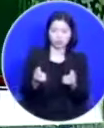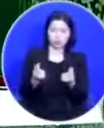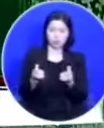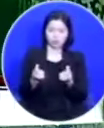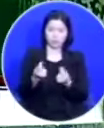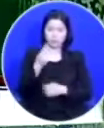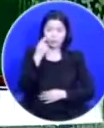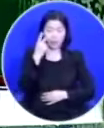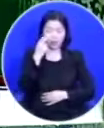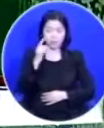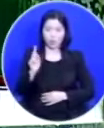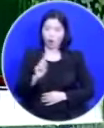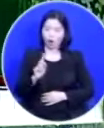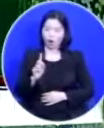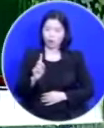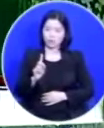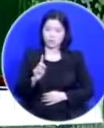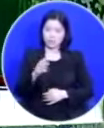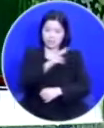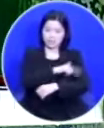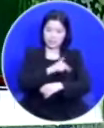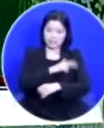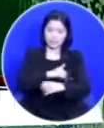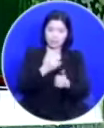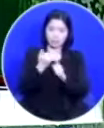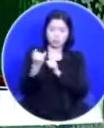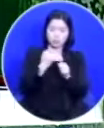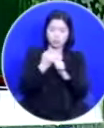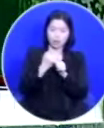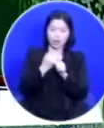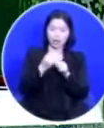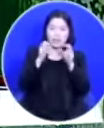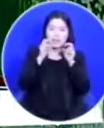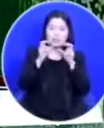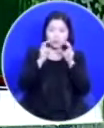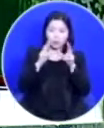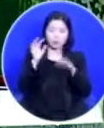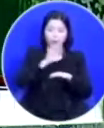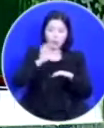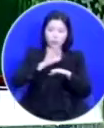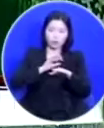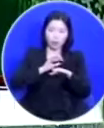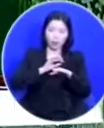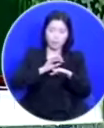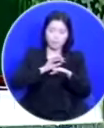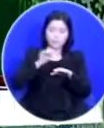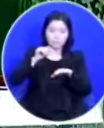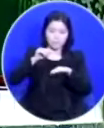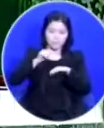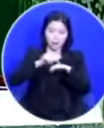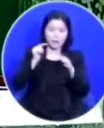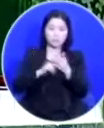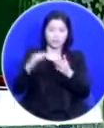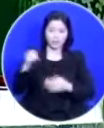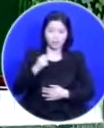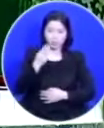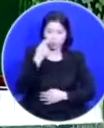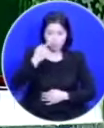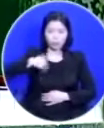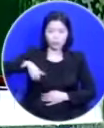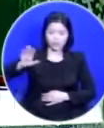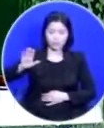미국의 어느 집사님 내 배가 선교사 훈련을 받을 마음을 가지고 미국을 같습니다